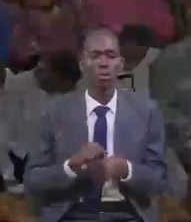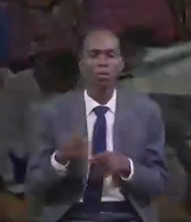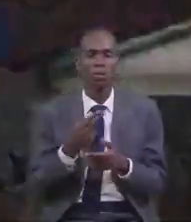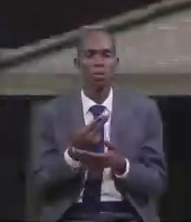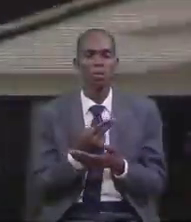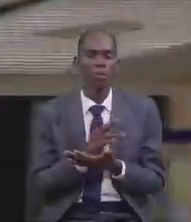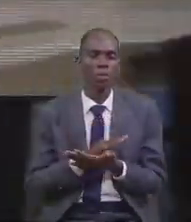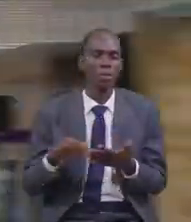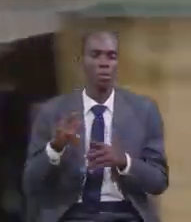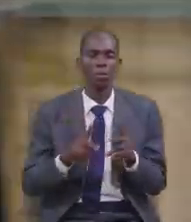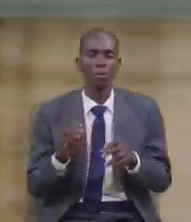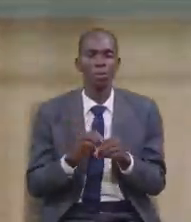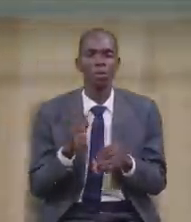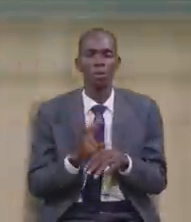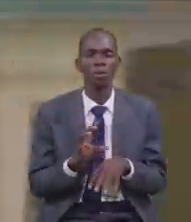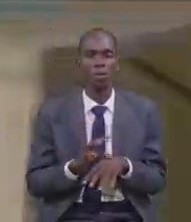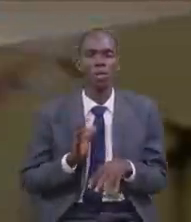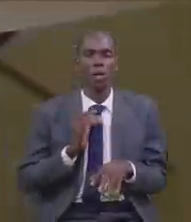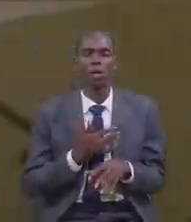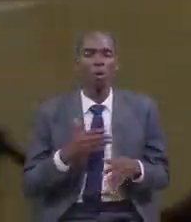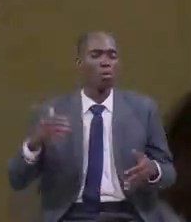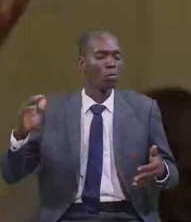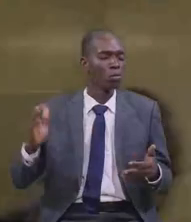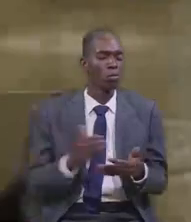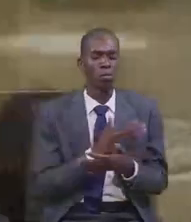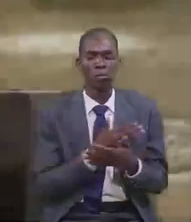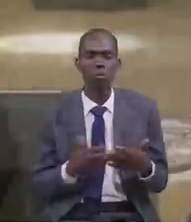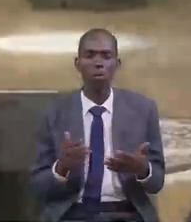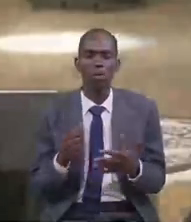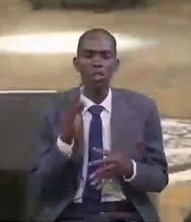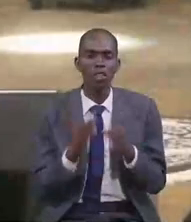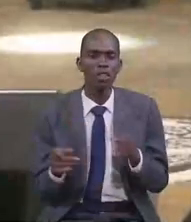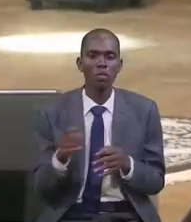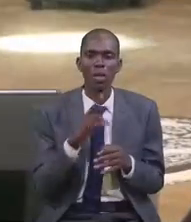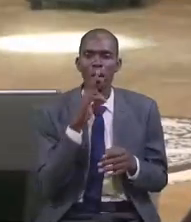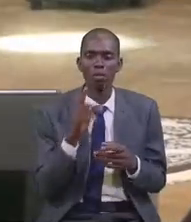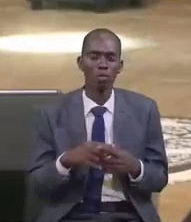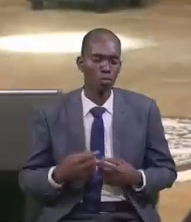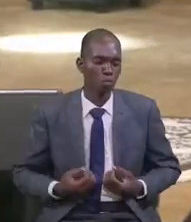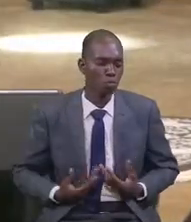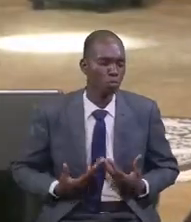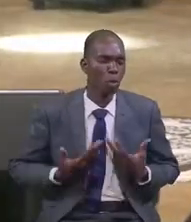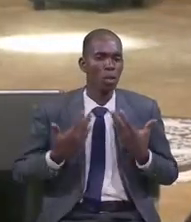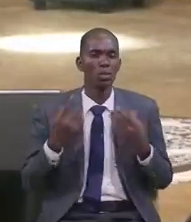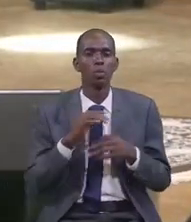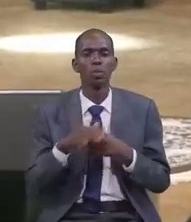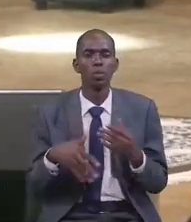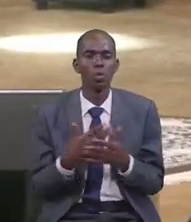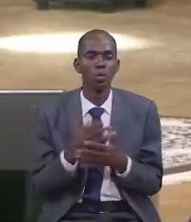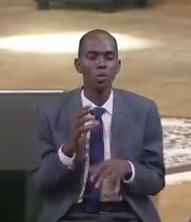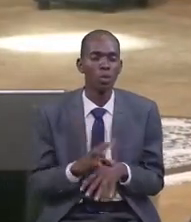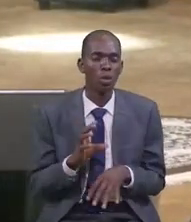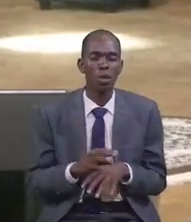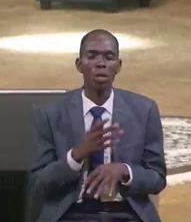choristes, si vous devez inspirer l'assemblée, si vous devez susciter des gens, une